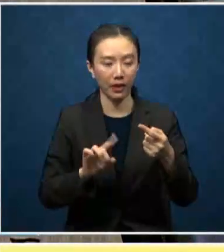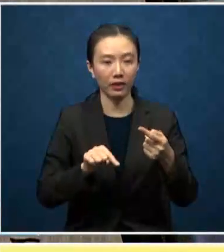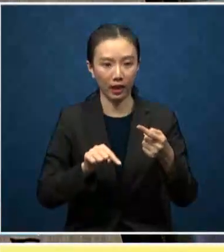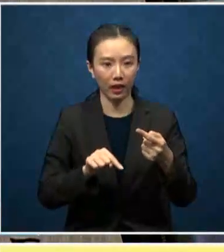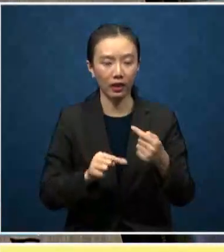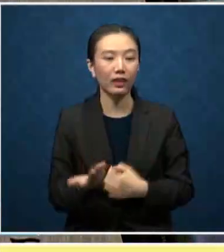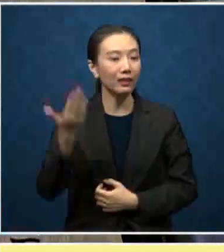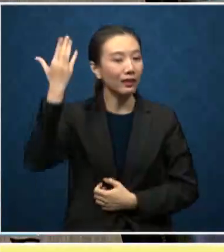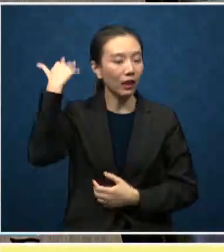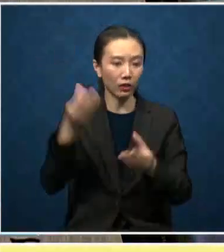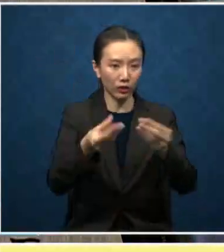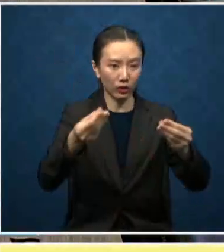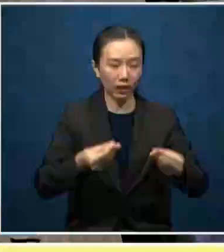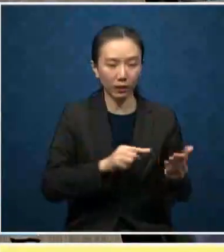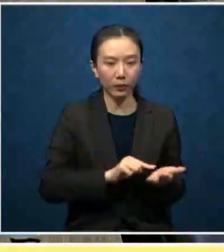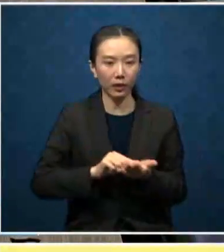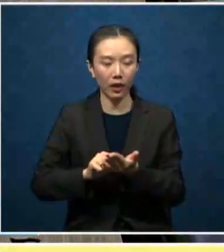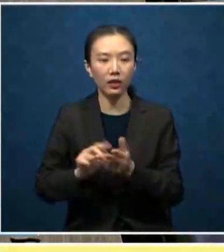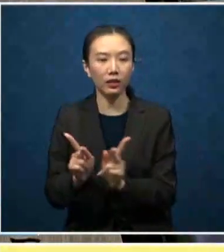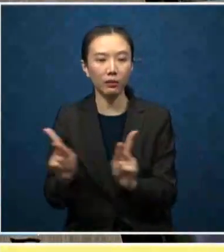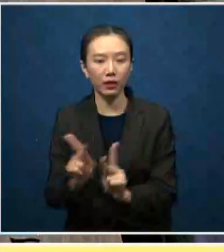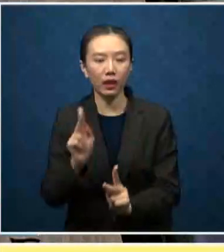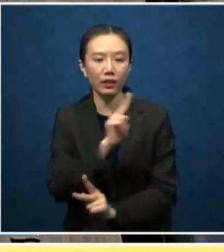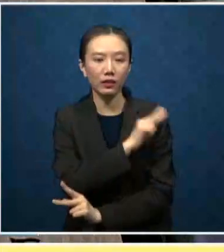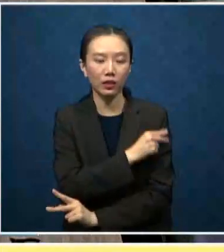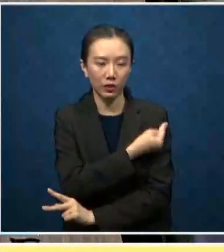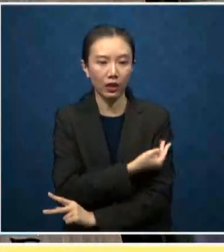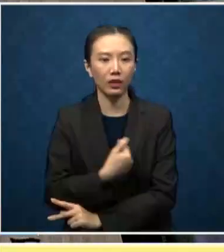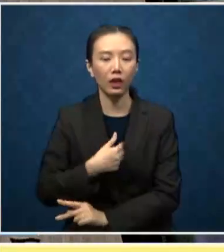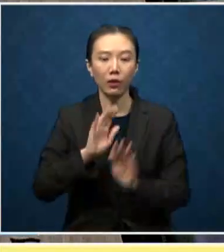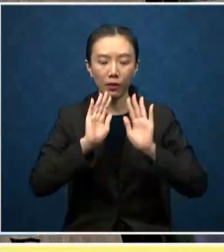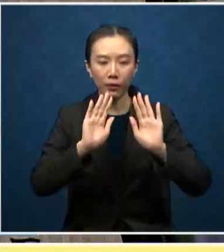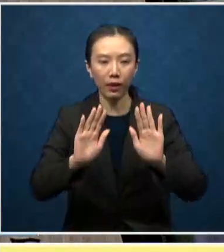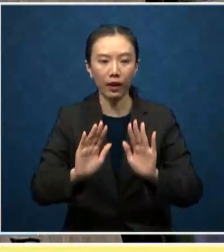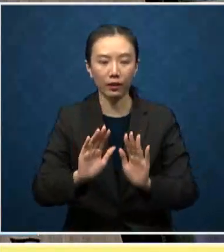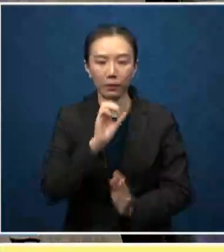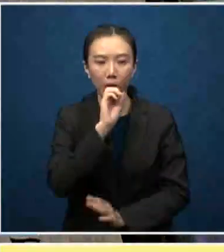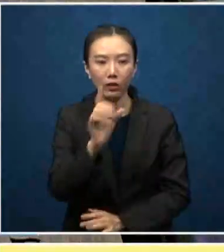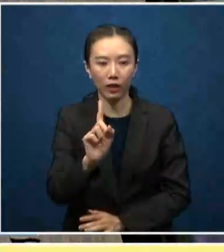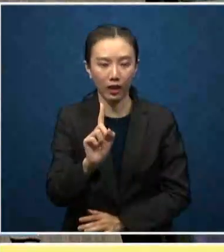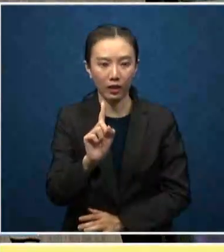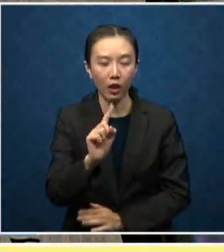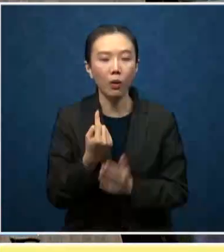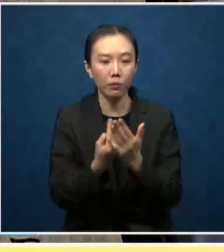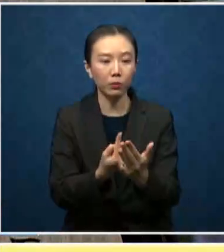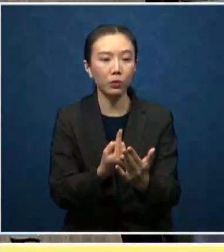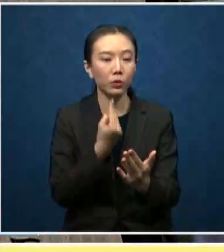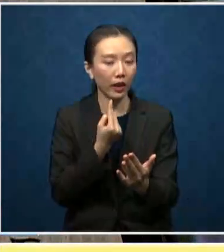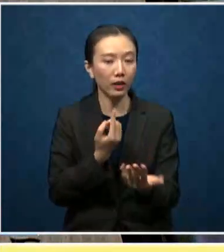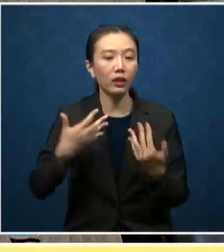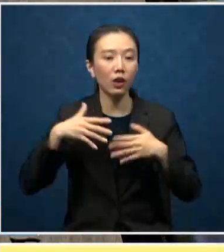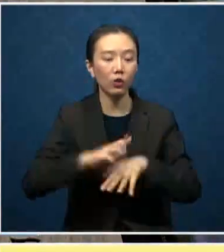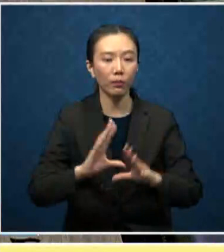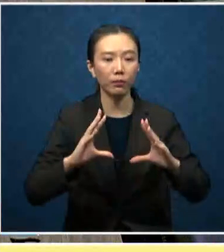นี้เข้าที่ประชุมของกรรมาธิการสาธารณสุขผมได้ฝากผู้แทนของสสสที่มารายงานต่อ